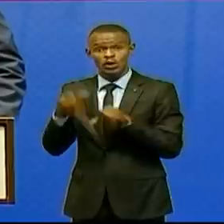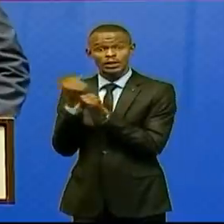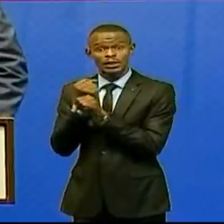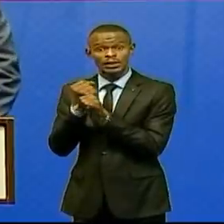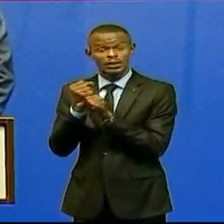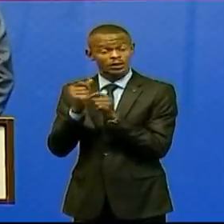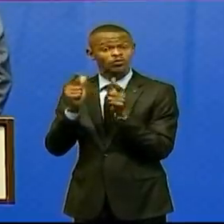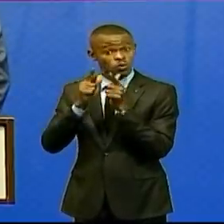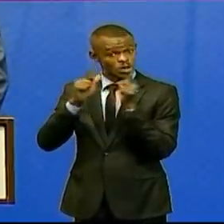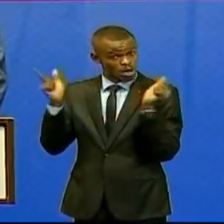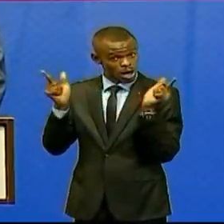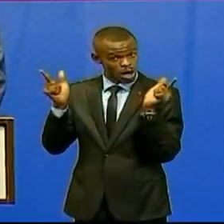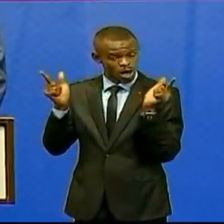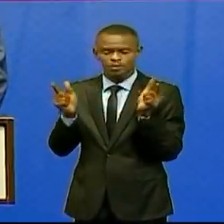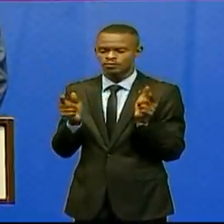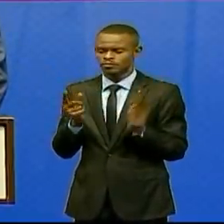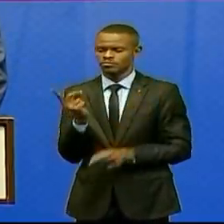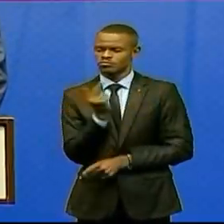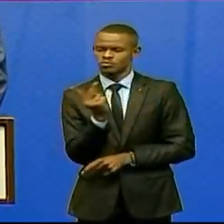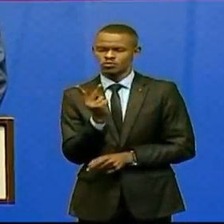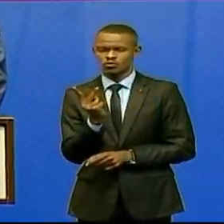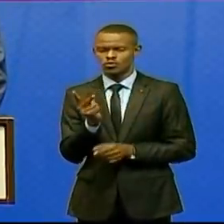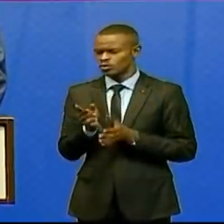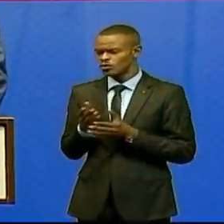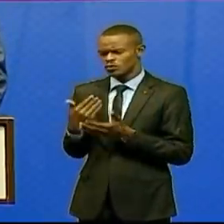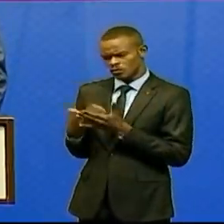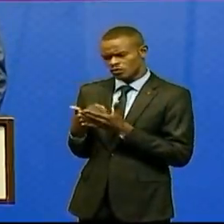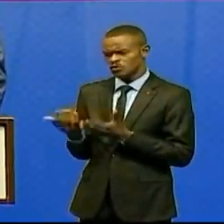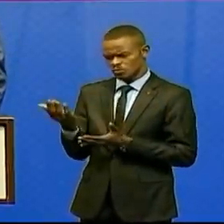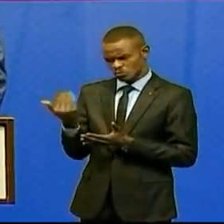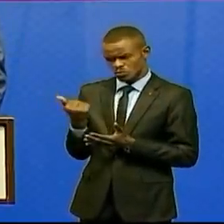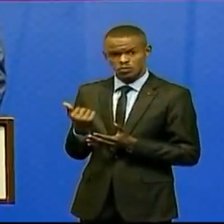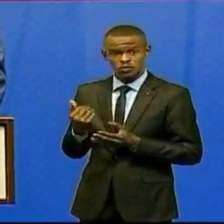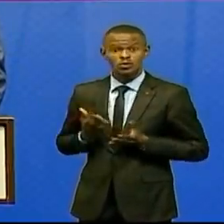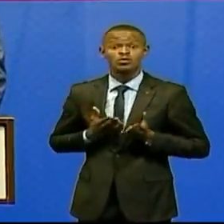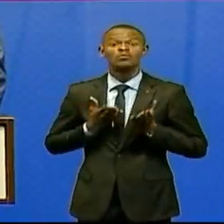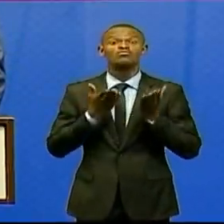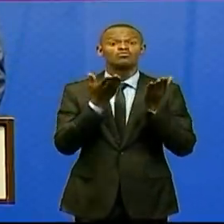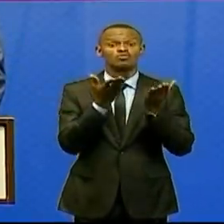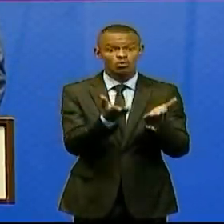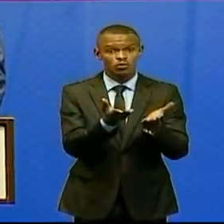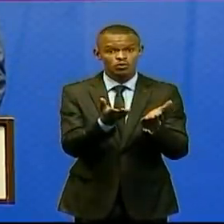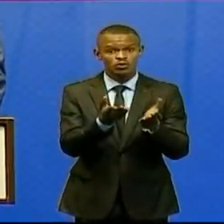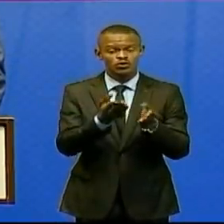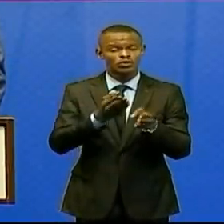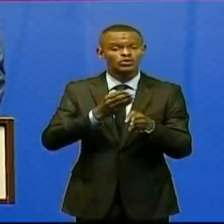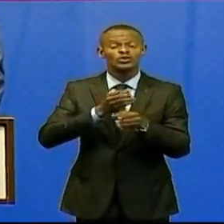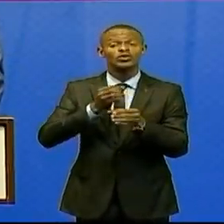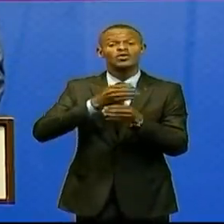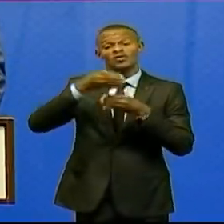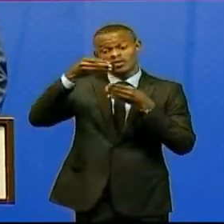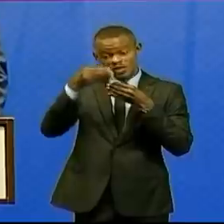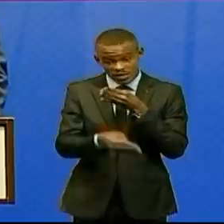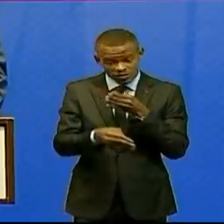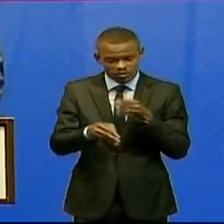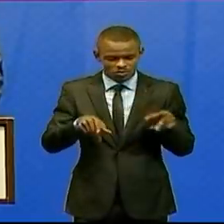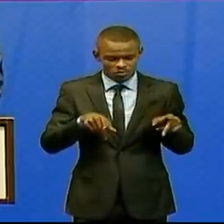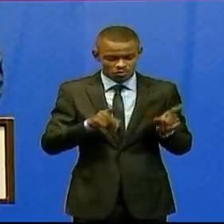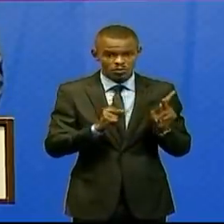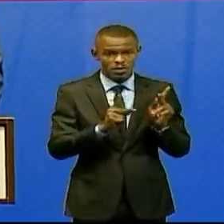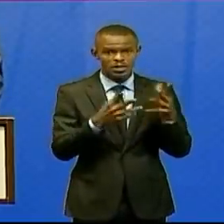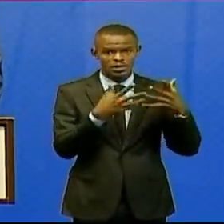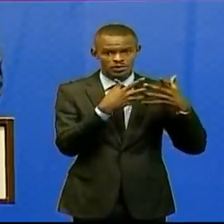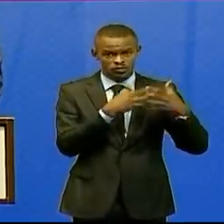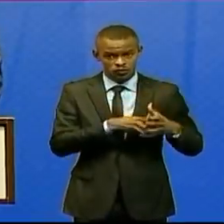à faire des propositions nécessaires comme solution définitive permettant à cette usine de jouer pleinement son rôle.